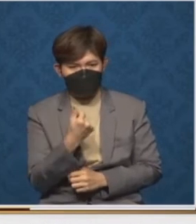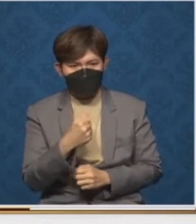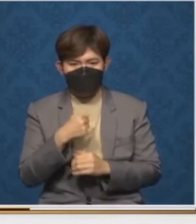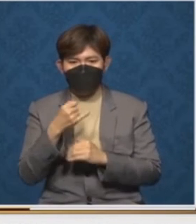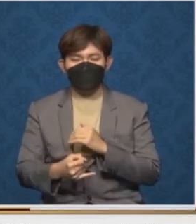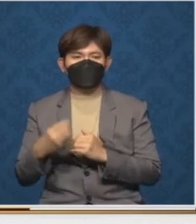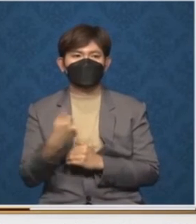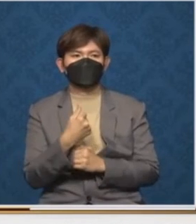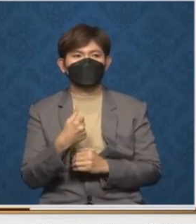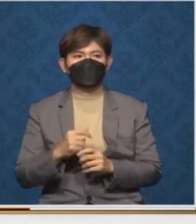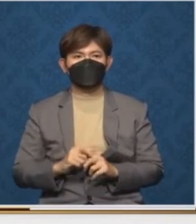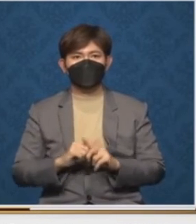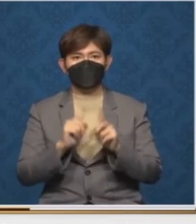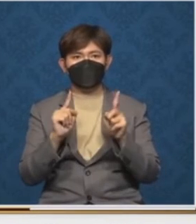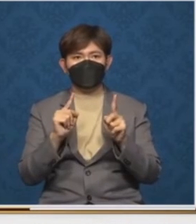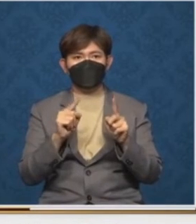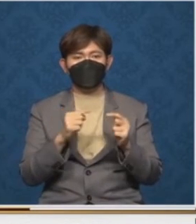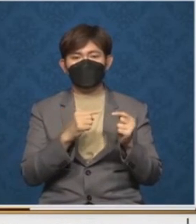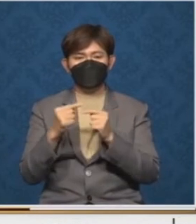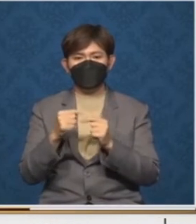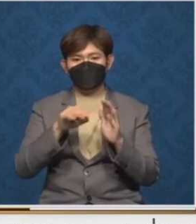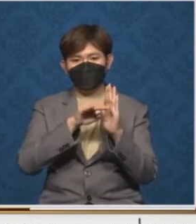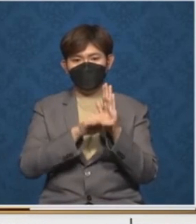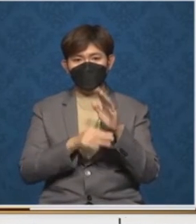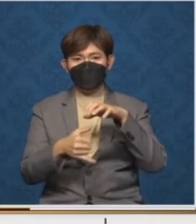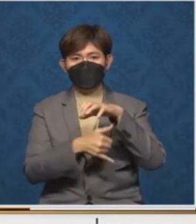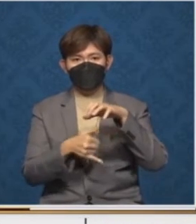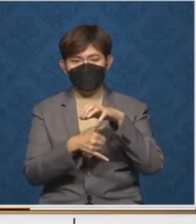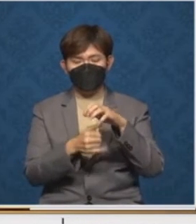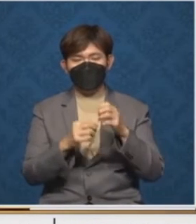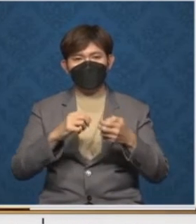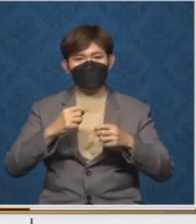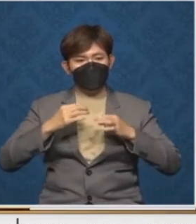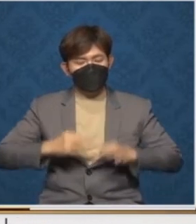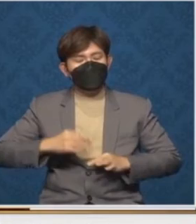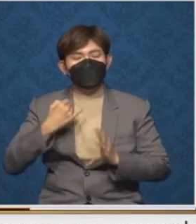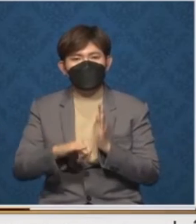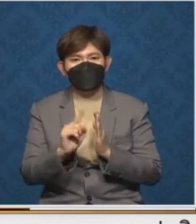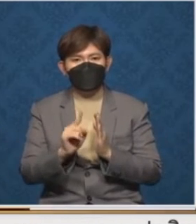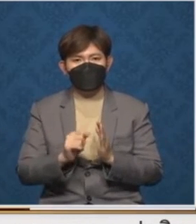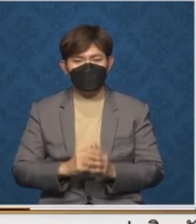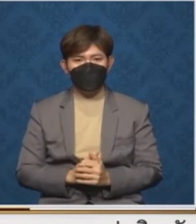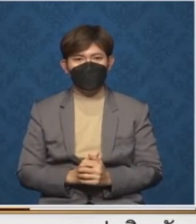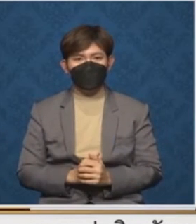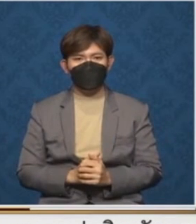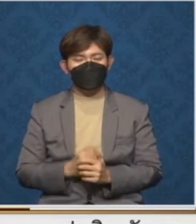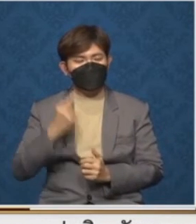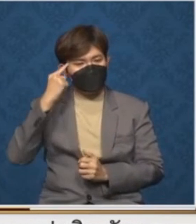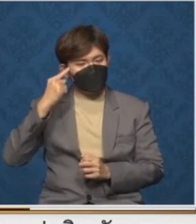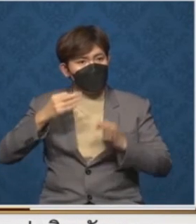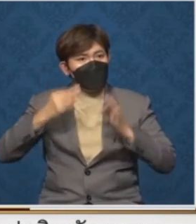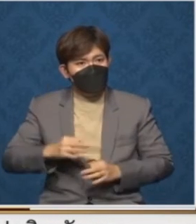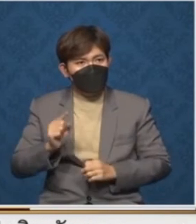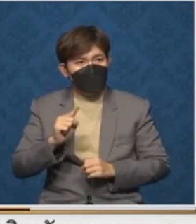านก็ยัมักขยายถึง 30 กัยายนผมยืนยันสมมุตินะแต่ผมวาท่านคงไดอยู่ต่อนะ